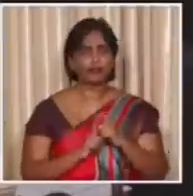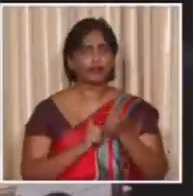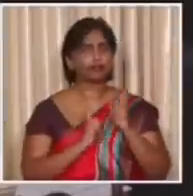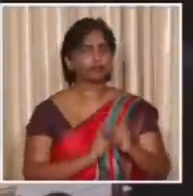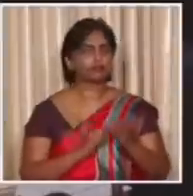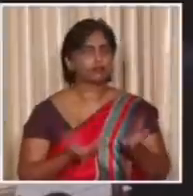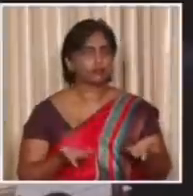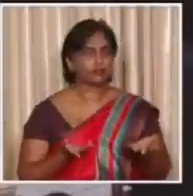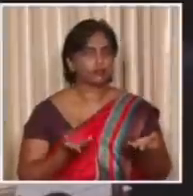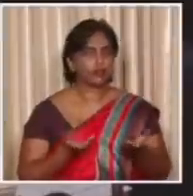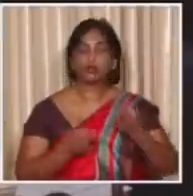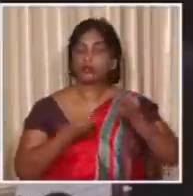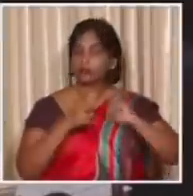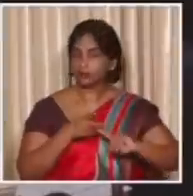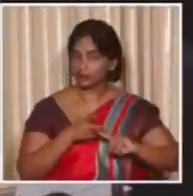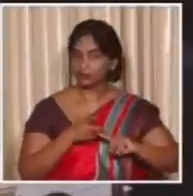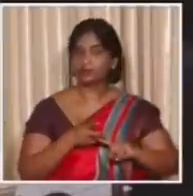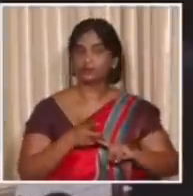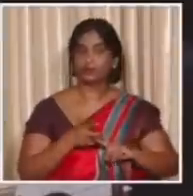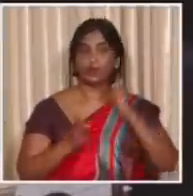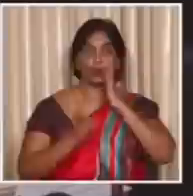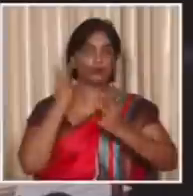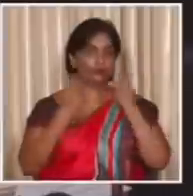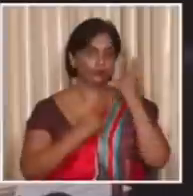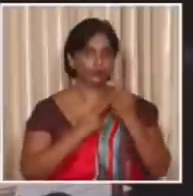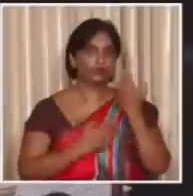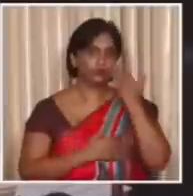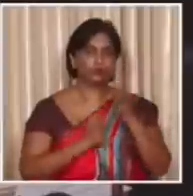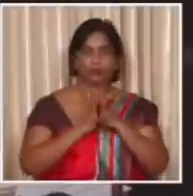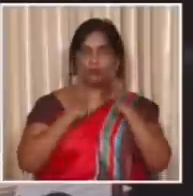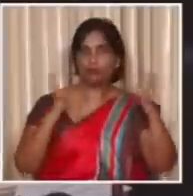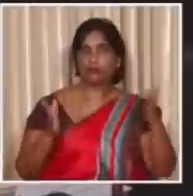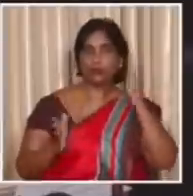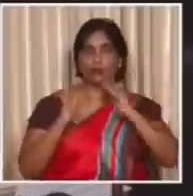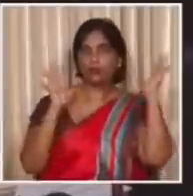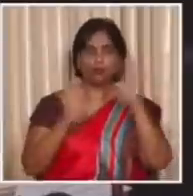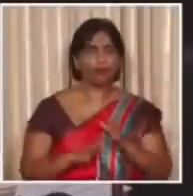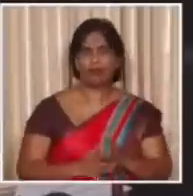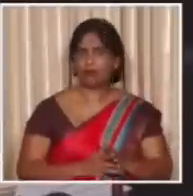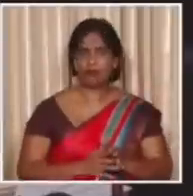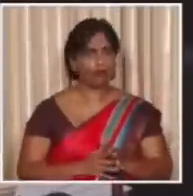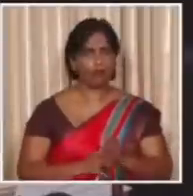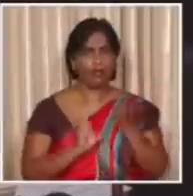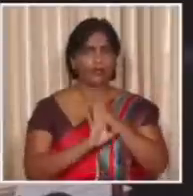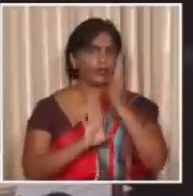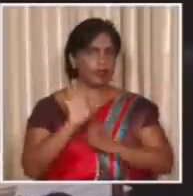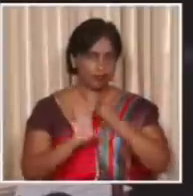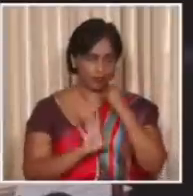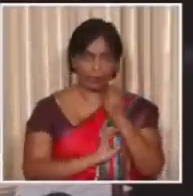ස්ථාවරය වුනේ? ඊළඟ ගත සංචාරක ව්‍යාපාරය මාදක විශාල පිපිදීමක් තියෙනවා කියලා. එහෙම නැහැ. ගිය අවුරුද්දේ